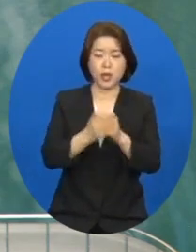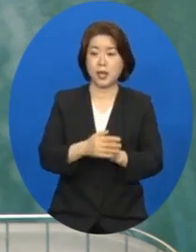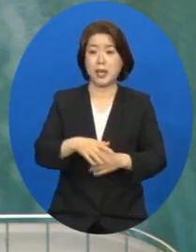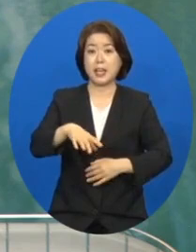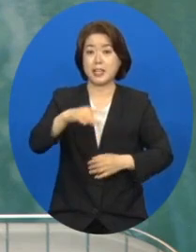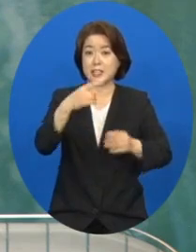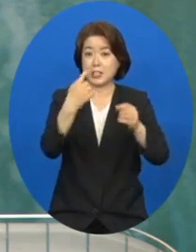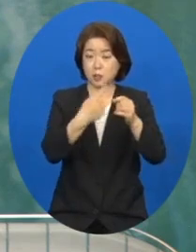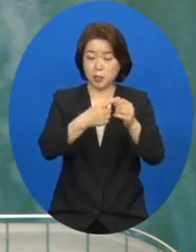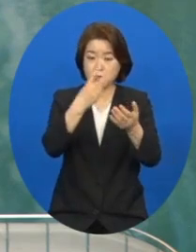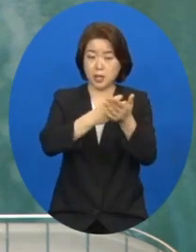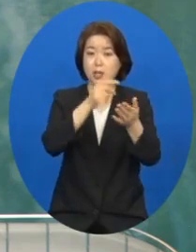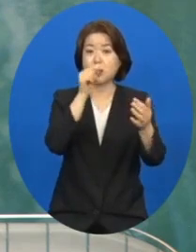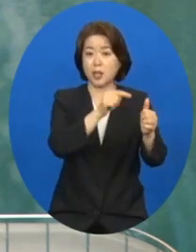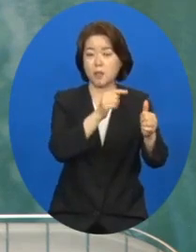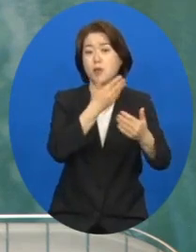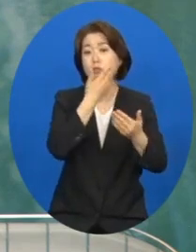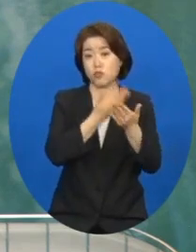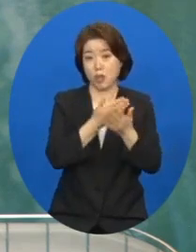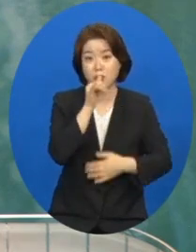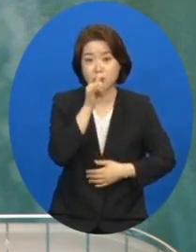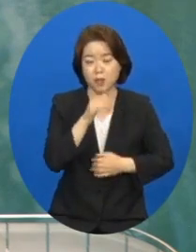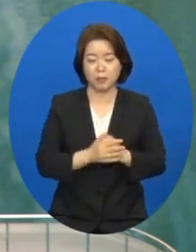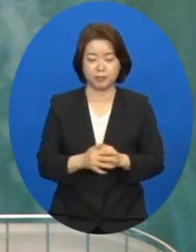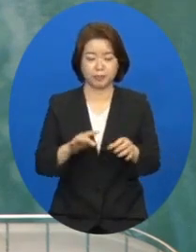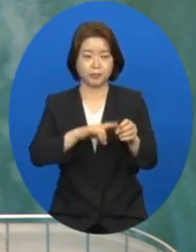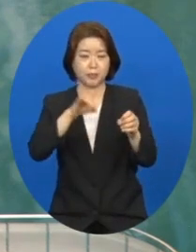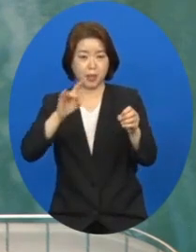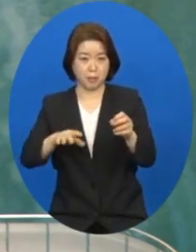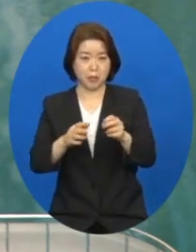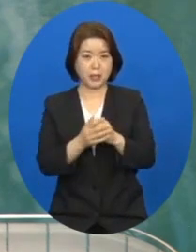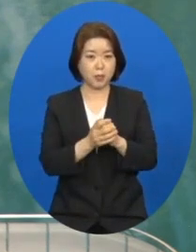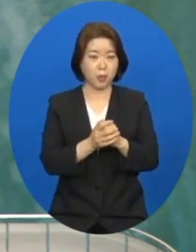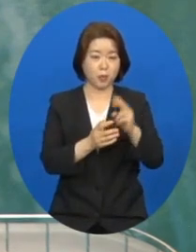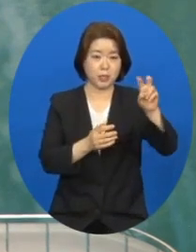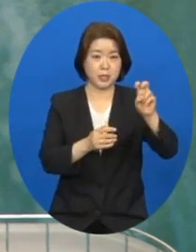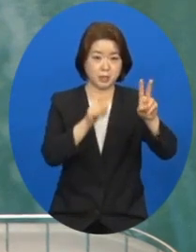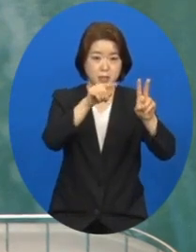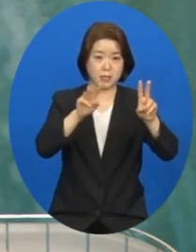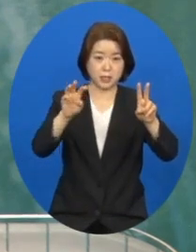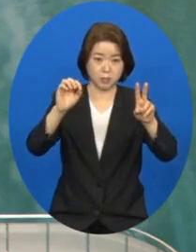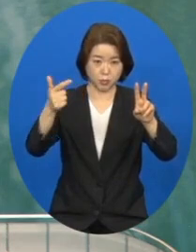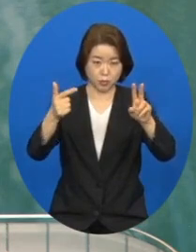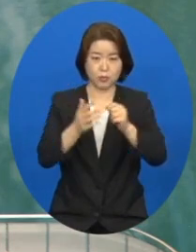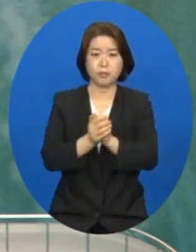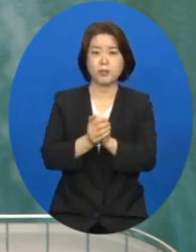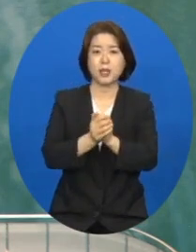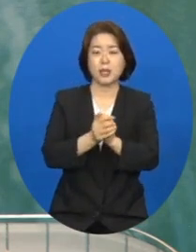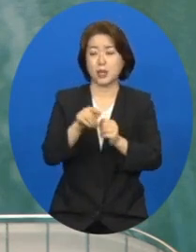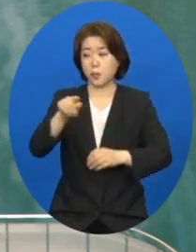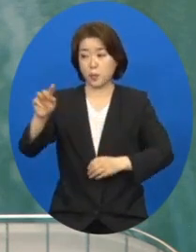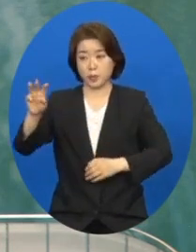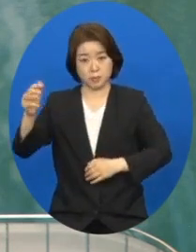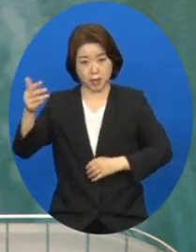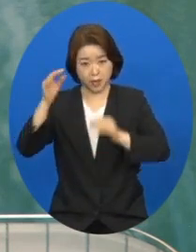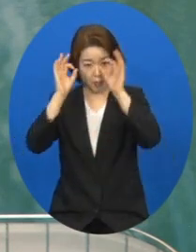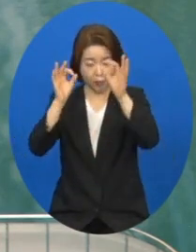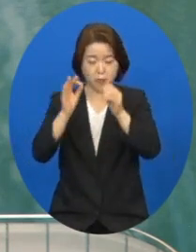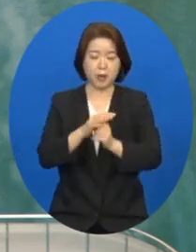계명이 중요해요. 마태복음 22장 36절, 38절까지 보면 이렇게